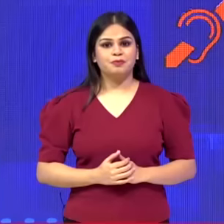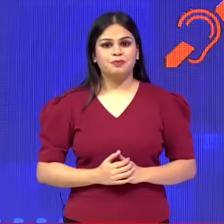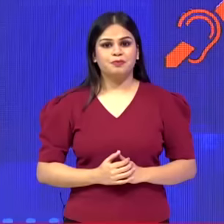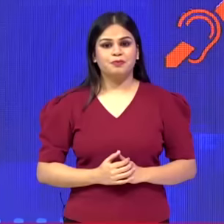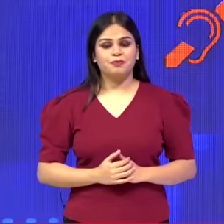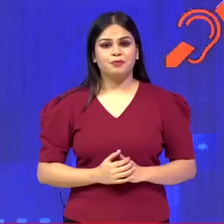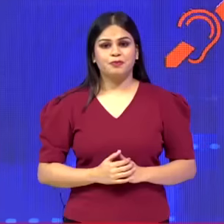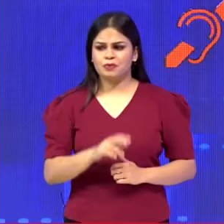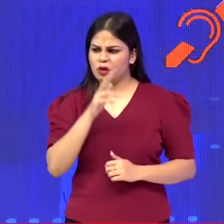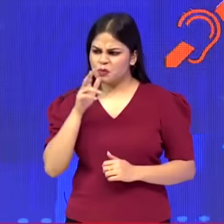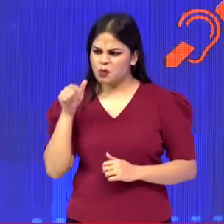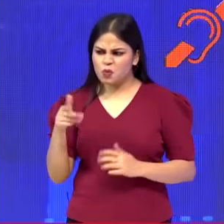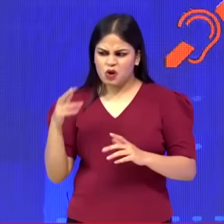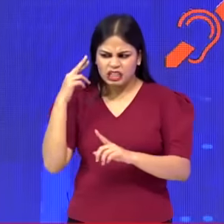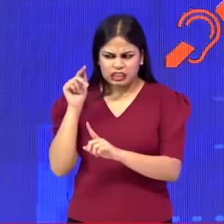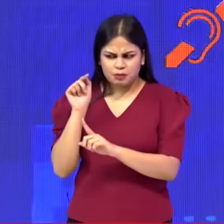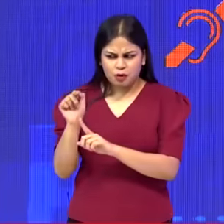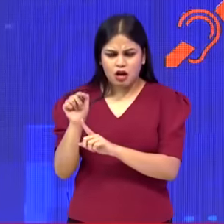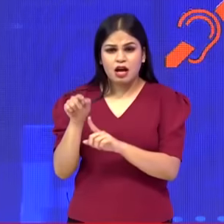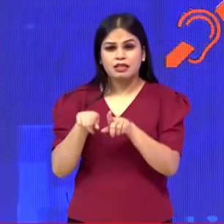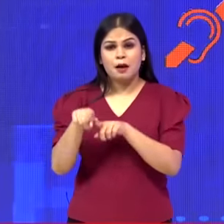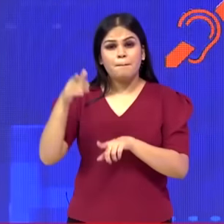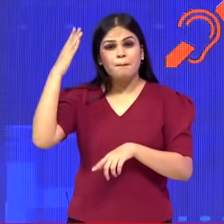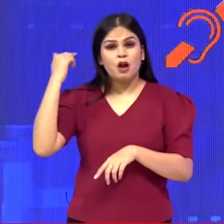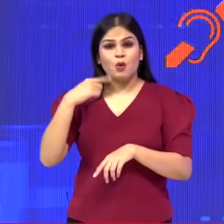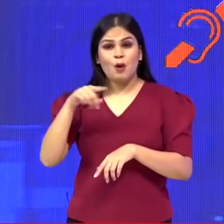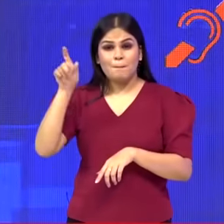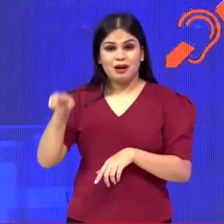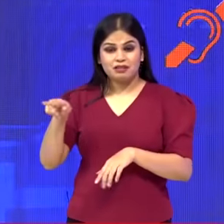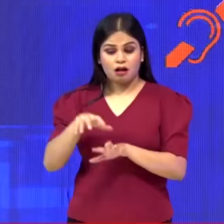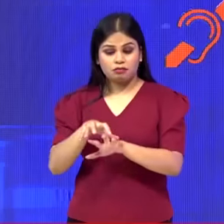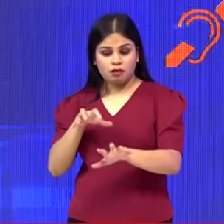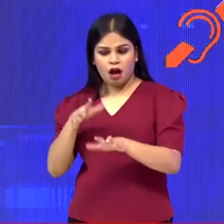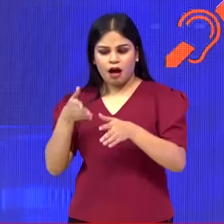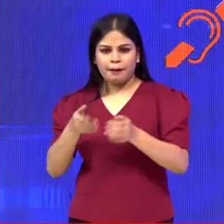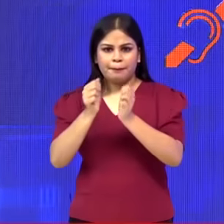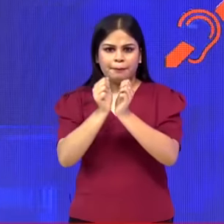अब तो ऐसा तो नहीं कि जो जंगल का शेर था पिंजरे में बंद है.